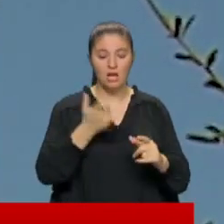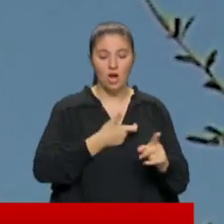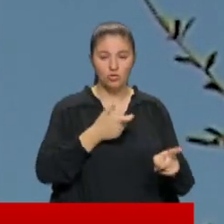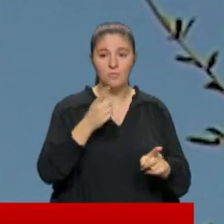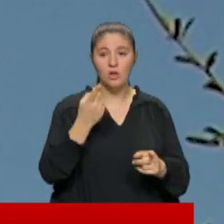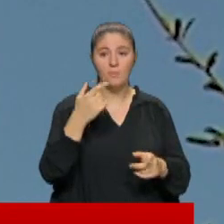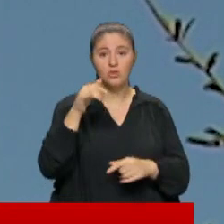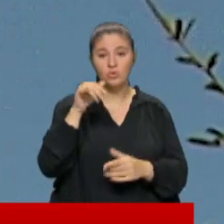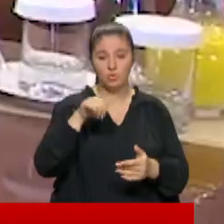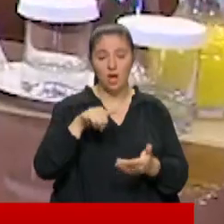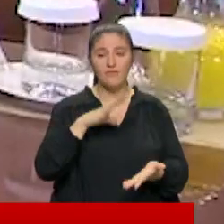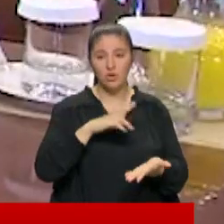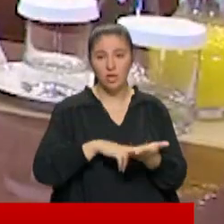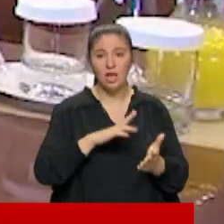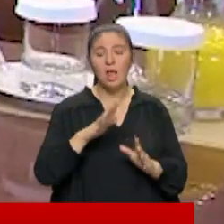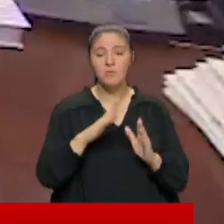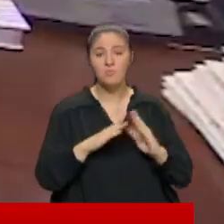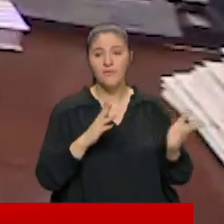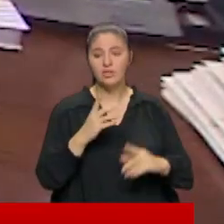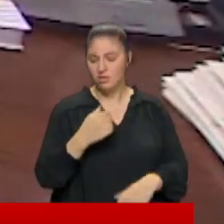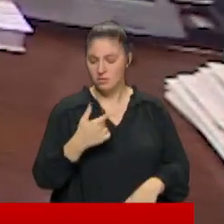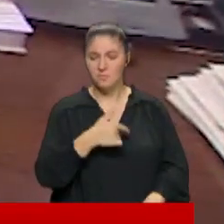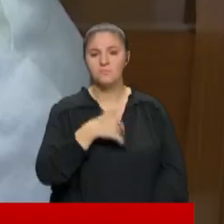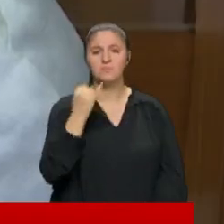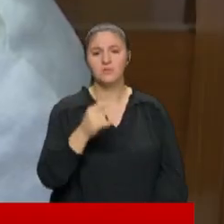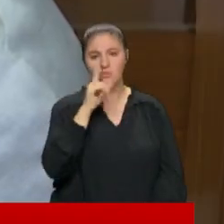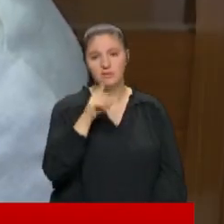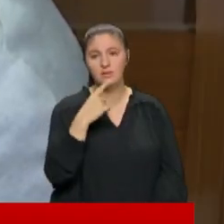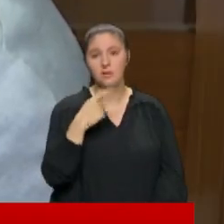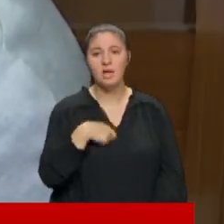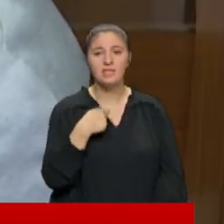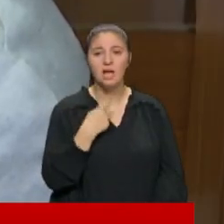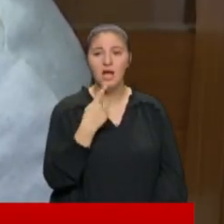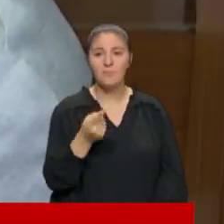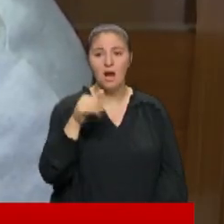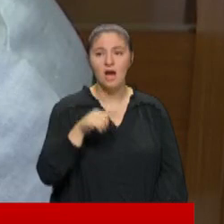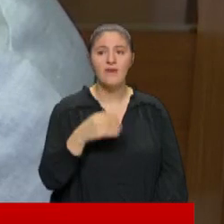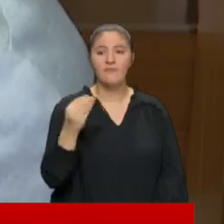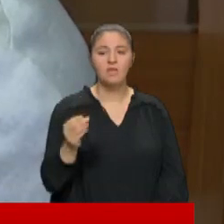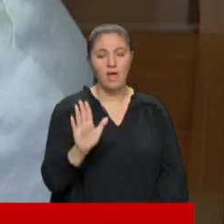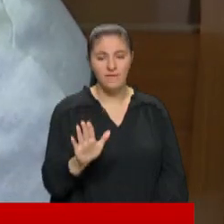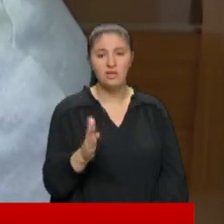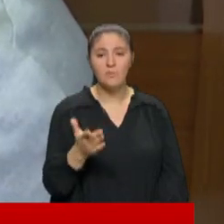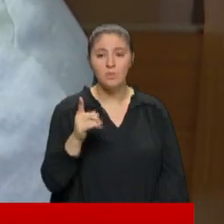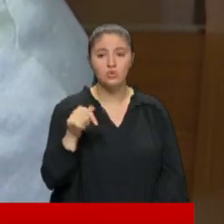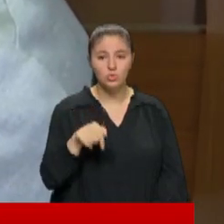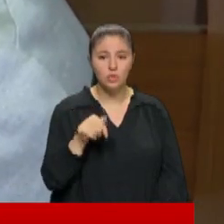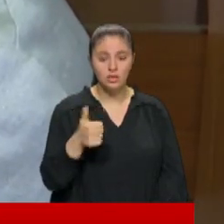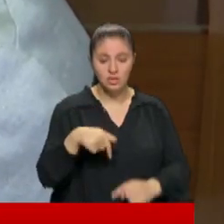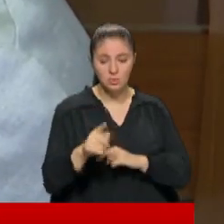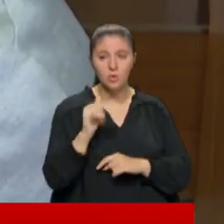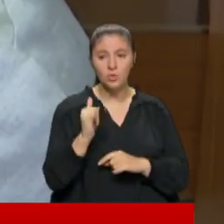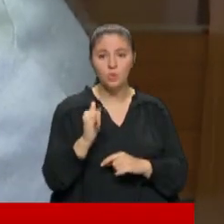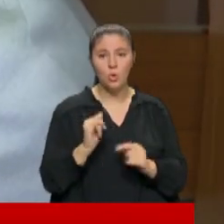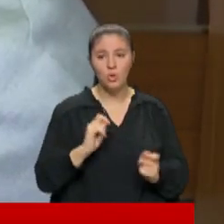üyelerin böyle bir hakkı var ama muhalefet art niyet diye ses yükseltti. Mazeret beyan etme hakkı verilmiş ama bu şu an itibariyle